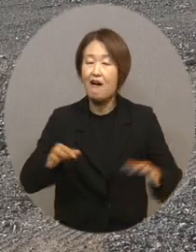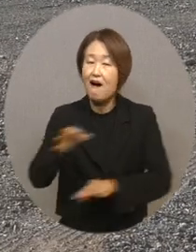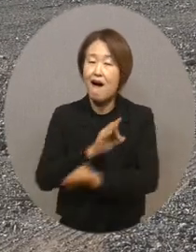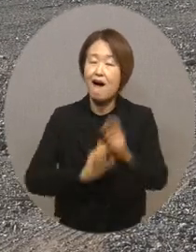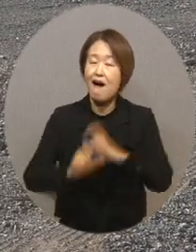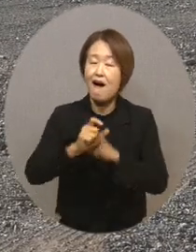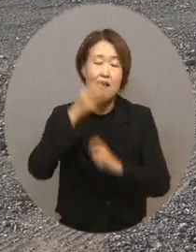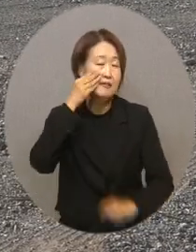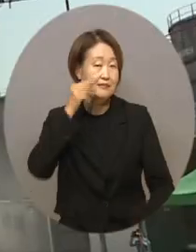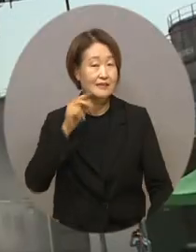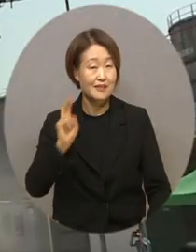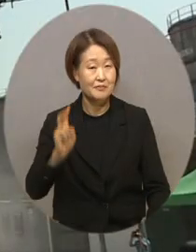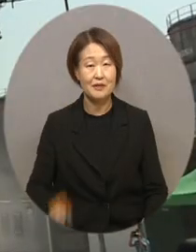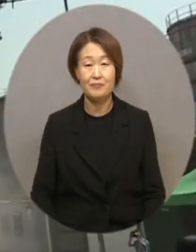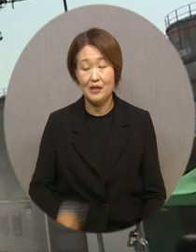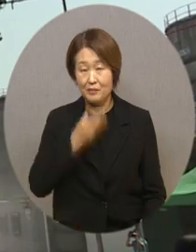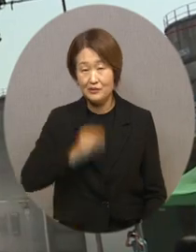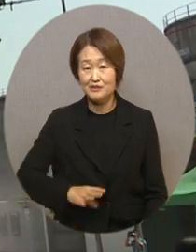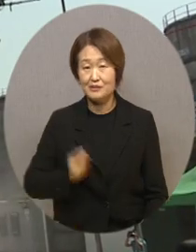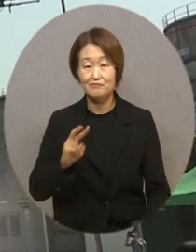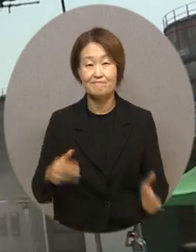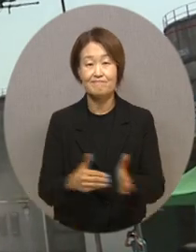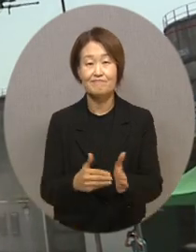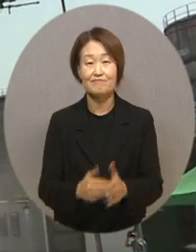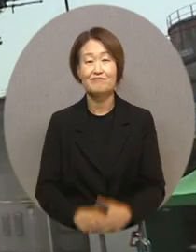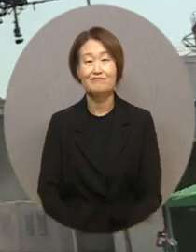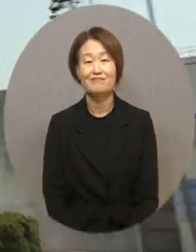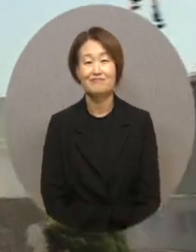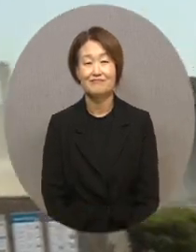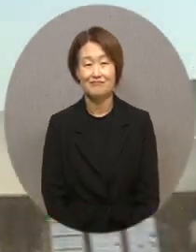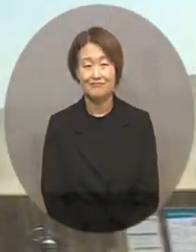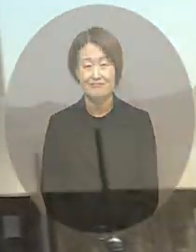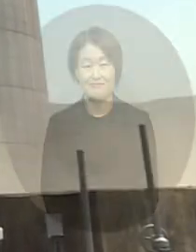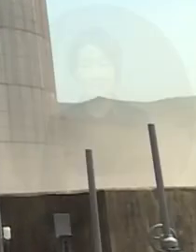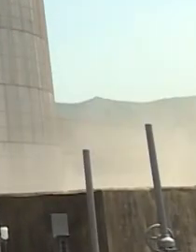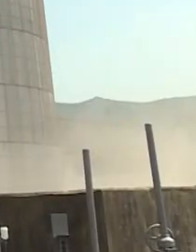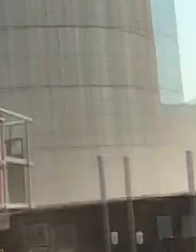기대됩니다. 복지TV 뉴스 김재상입니다.